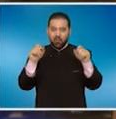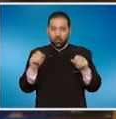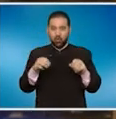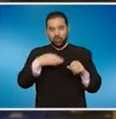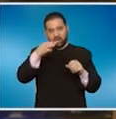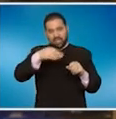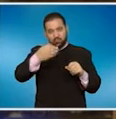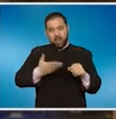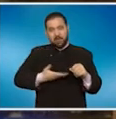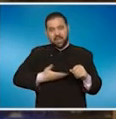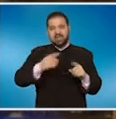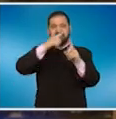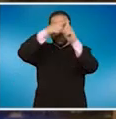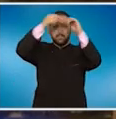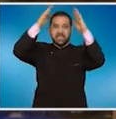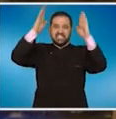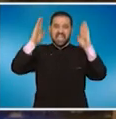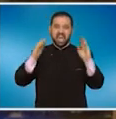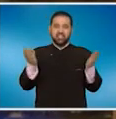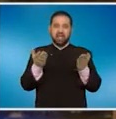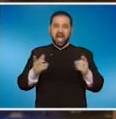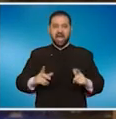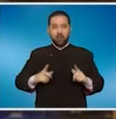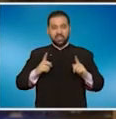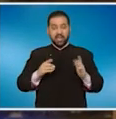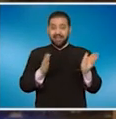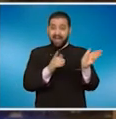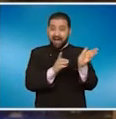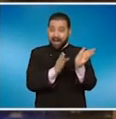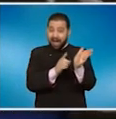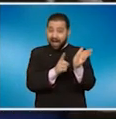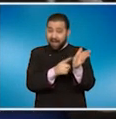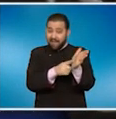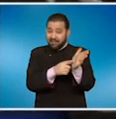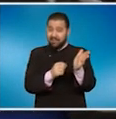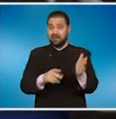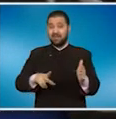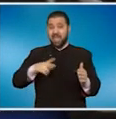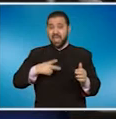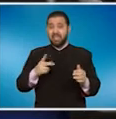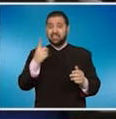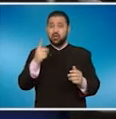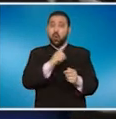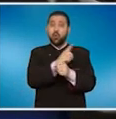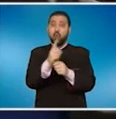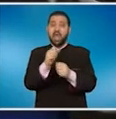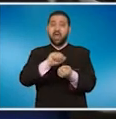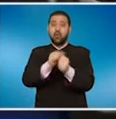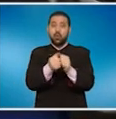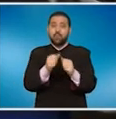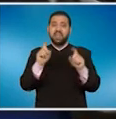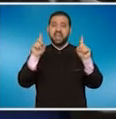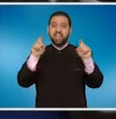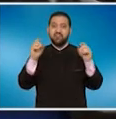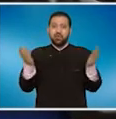experiența bisericii, experiența personală, poate fiecăruia, demonstrează că există o lucrare și o putere a celui rău care se opune